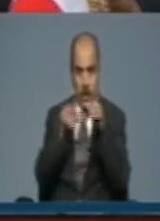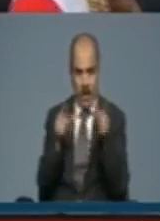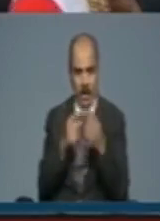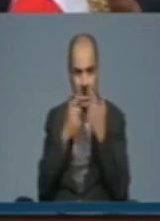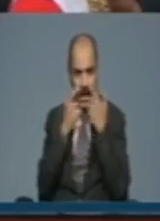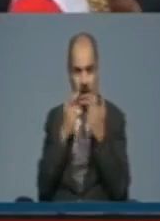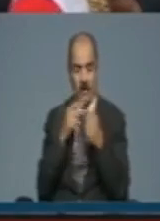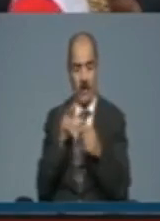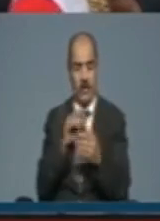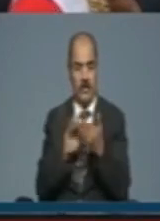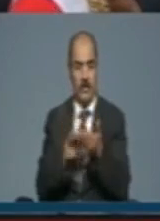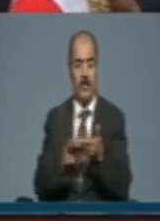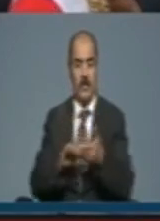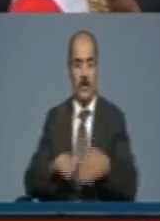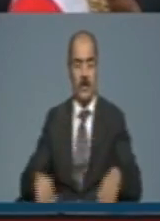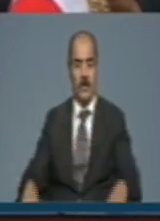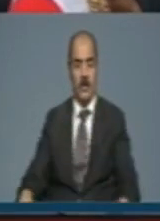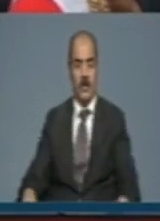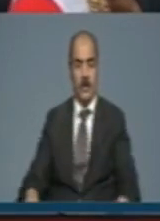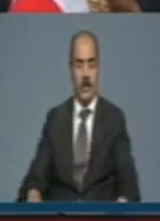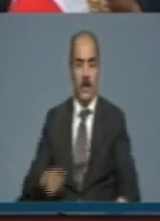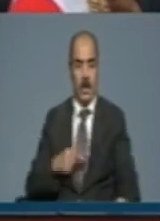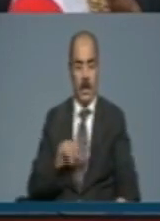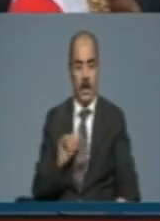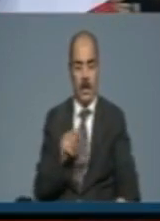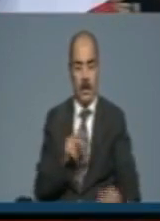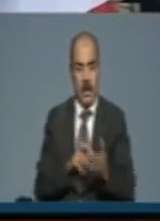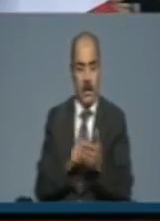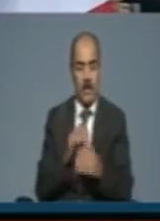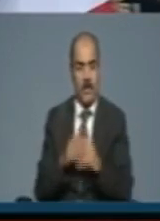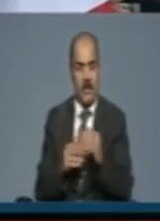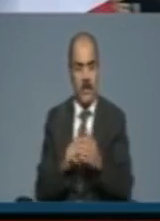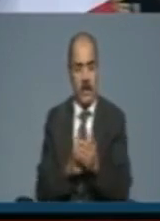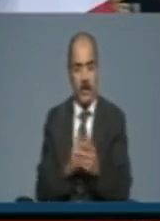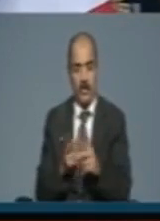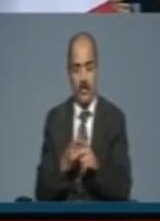نواجهها لدي ثقة كبيرة جدا جدا في